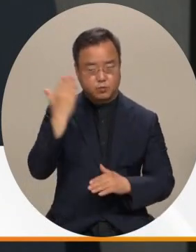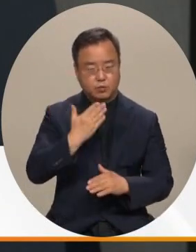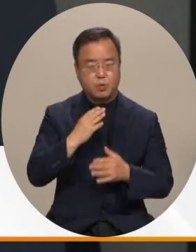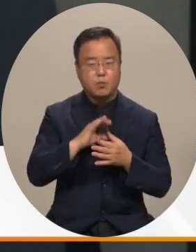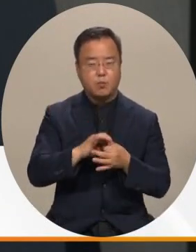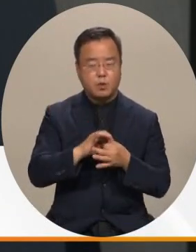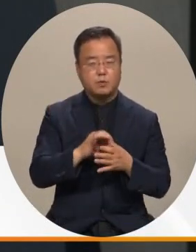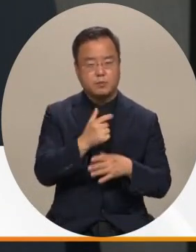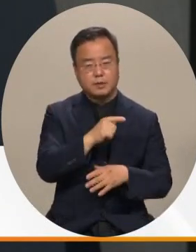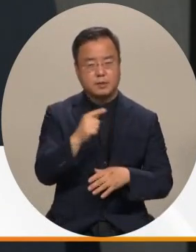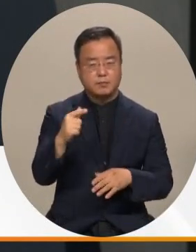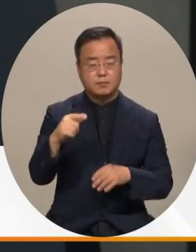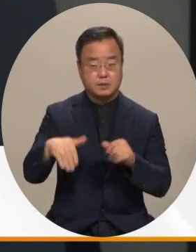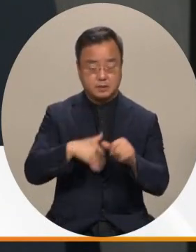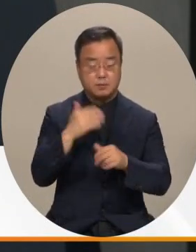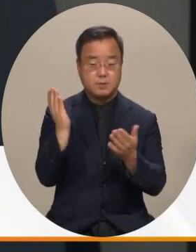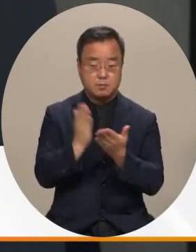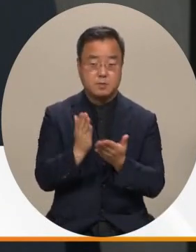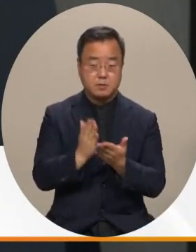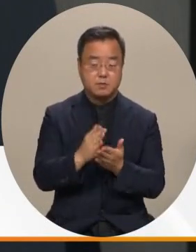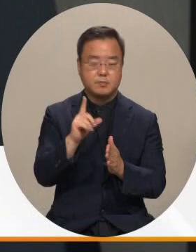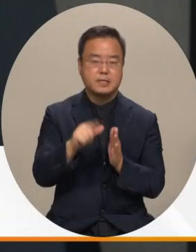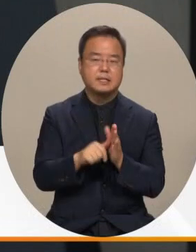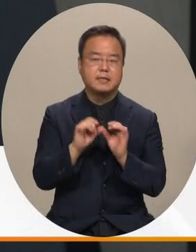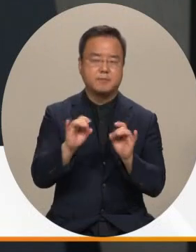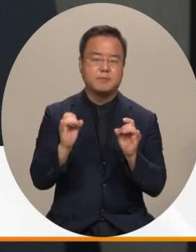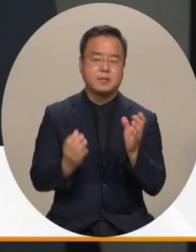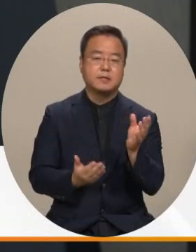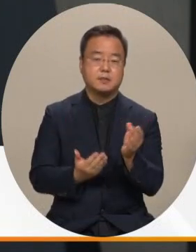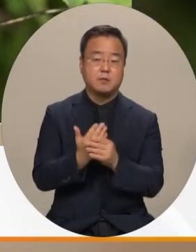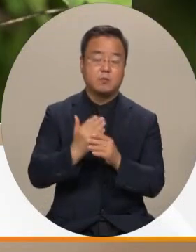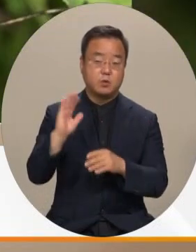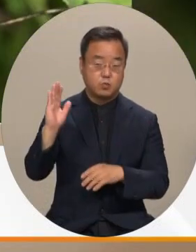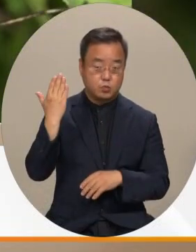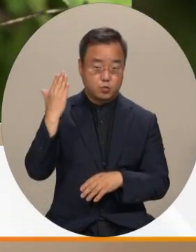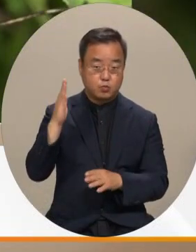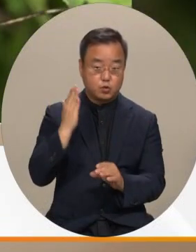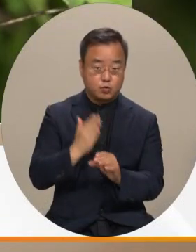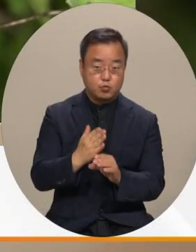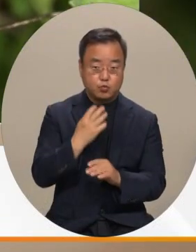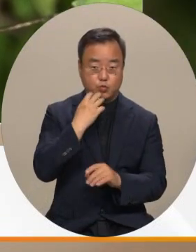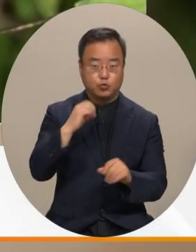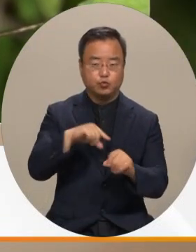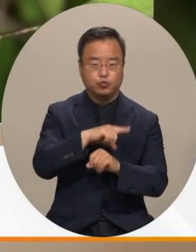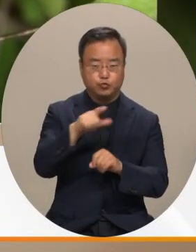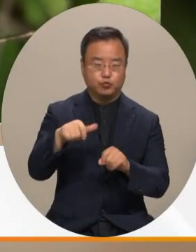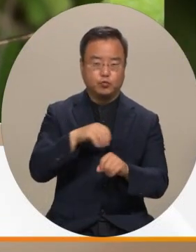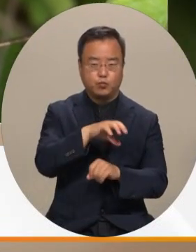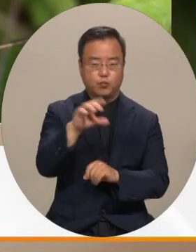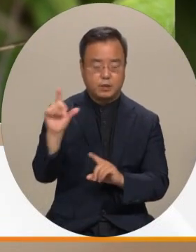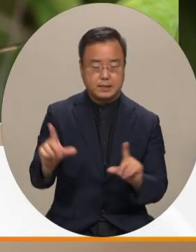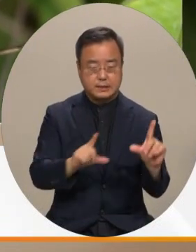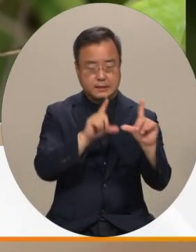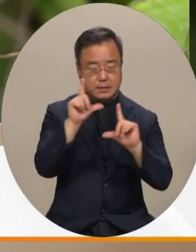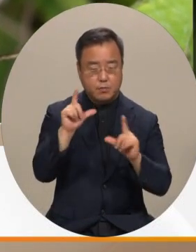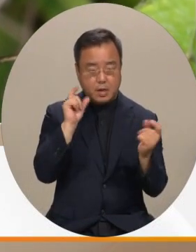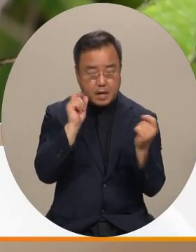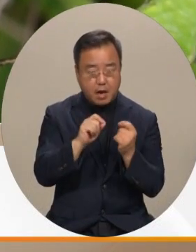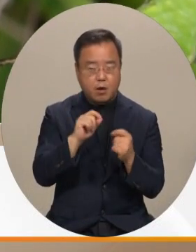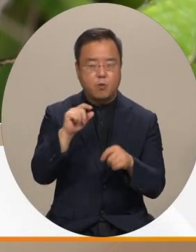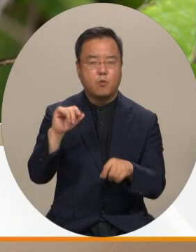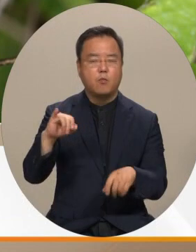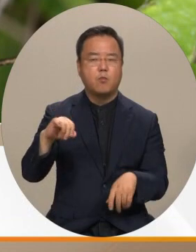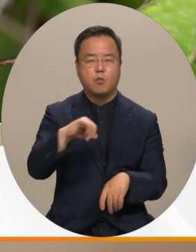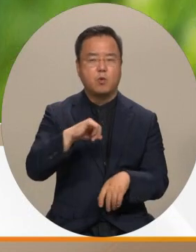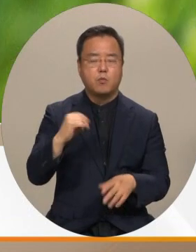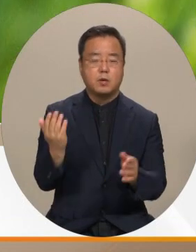곤충 등이 시기별로 발생을 하고 있습니다 근데 최근에는 그 수도권 일대에서 생활 주변 곤충들이 이제 많이 그